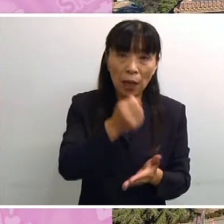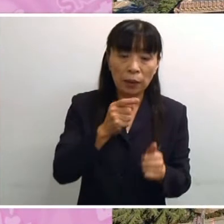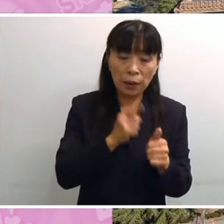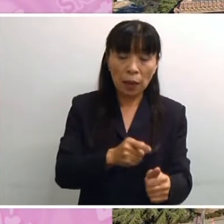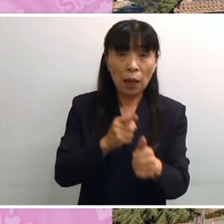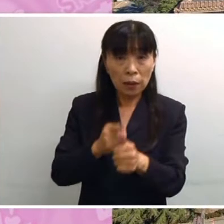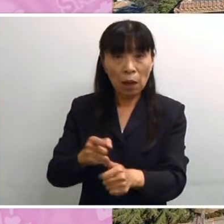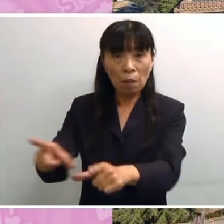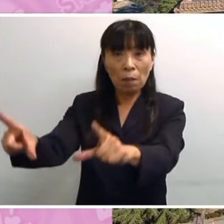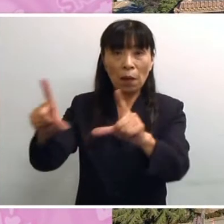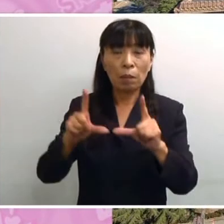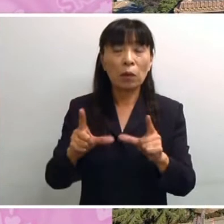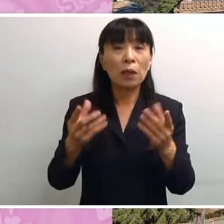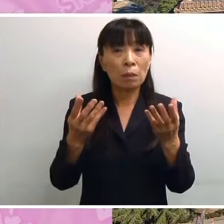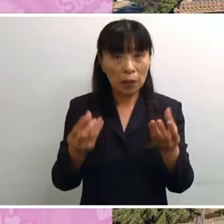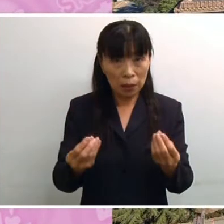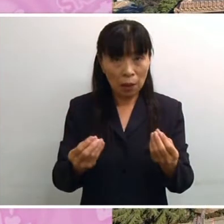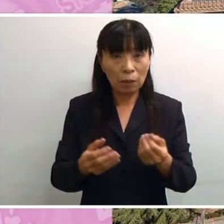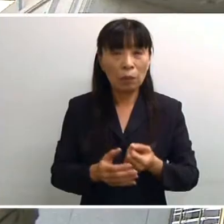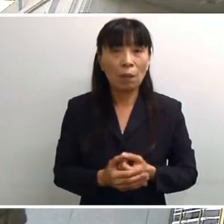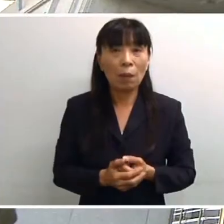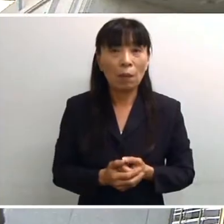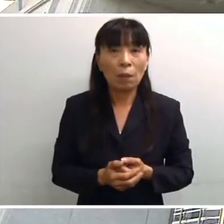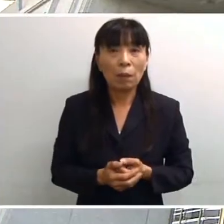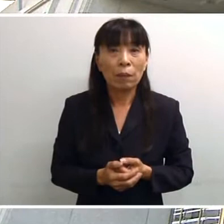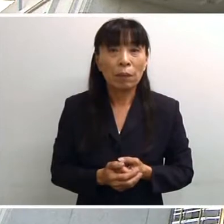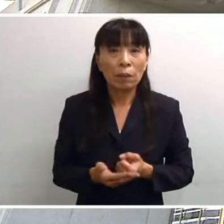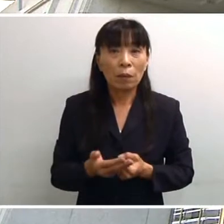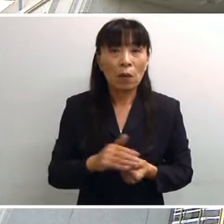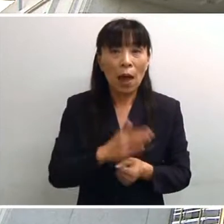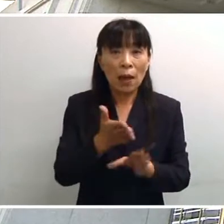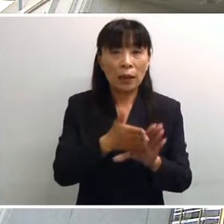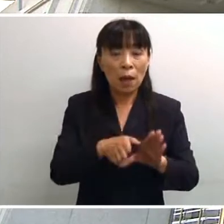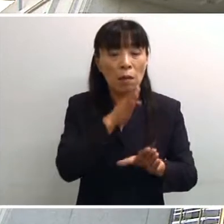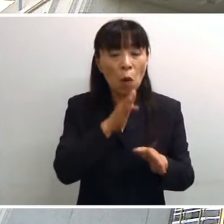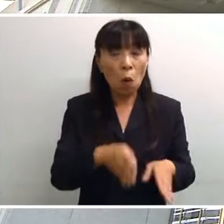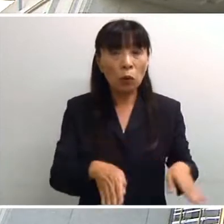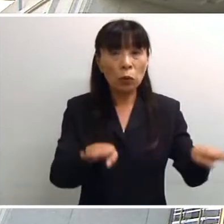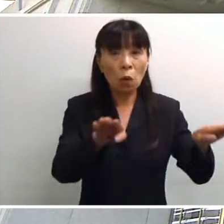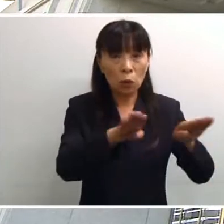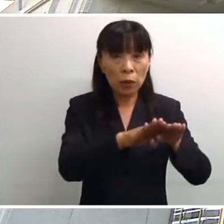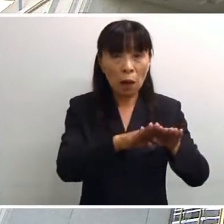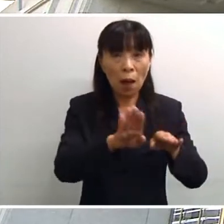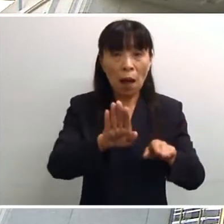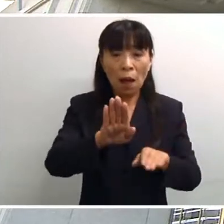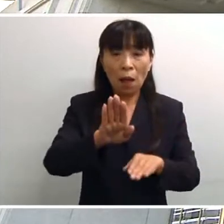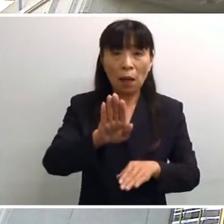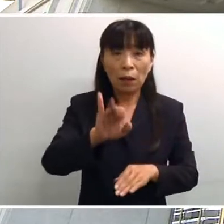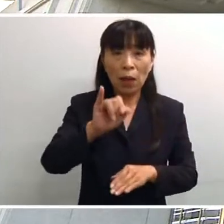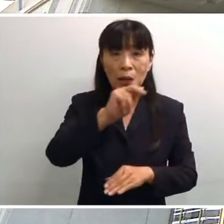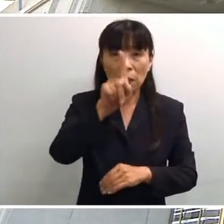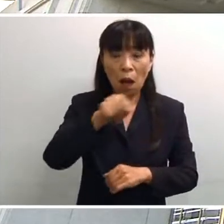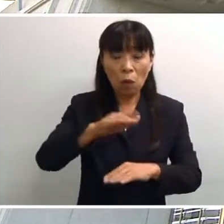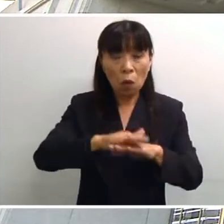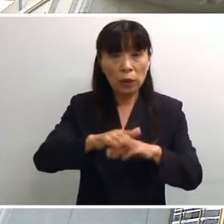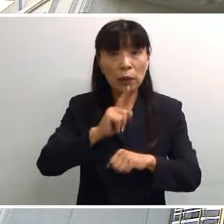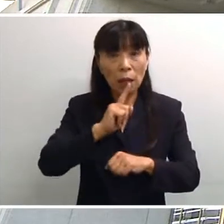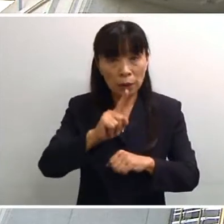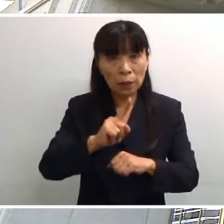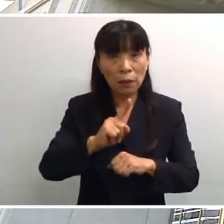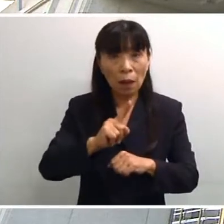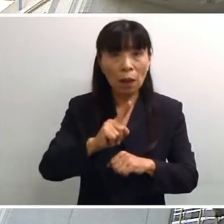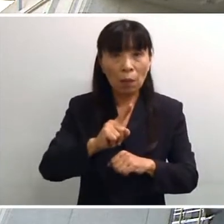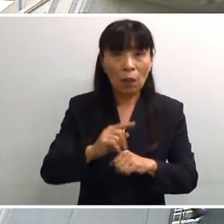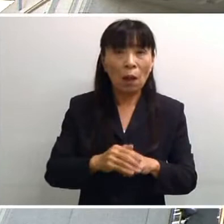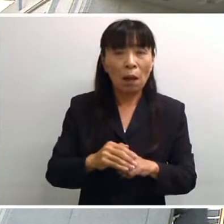財に指定されることが発表されました。 まあ、この、ね、愛知県の本庁舎はですね、はい、定款様式という様式で、ね、はい、歴